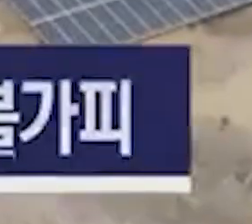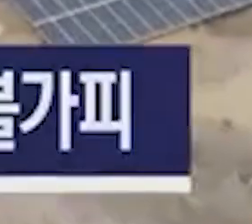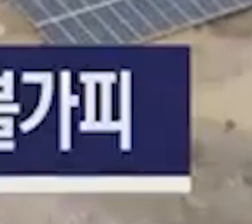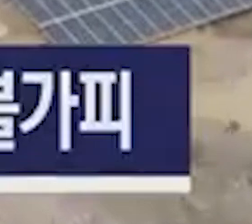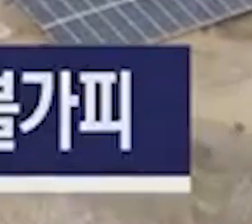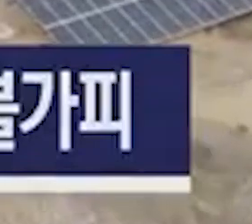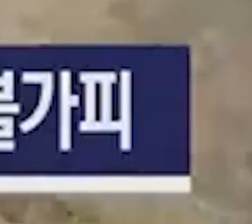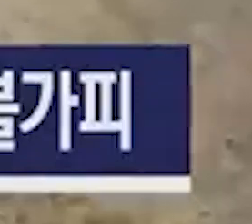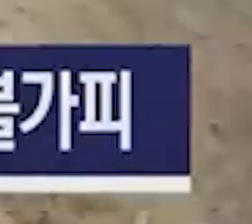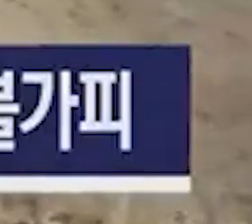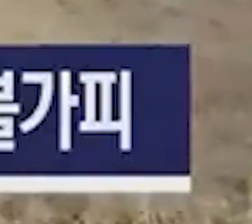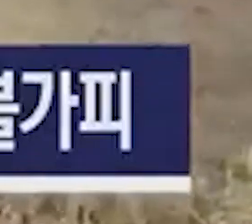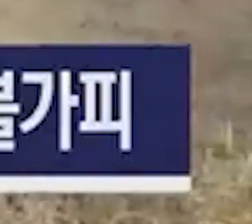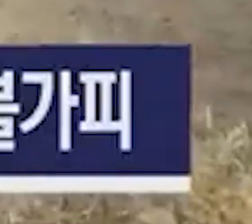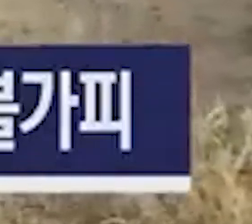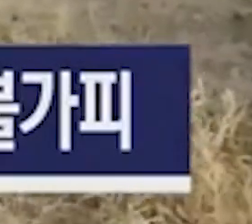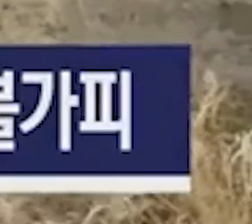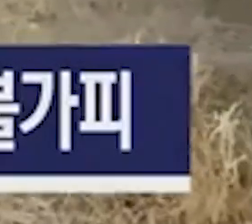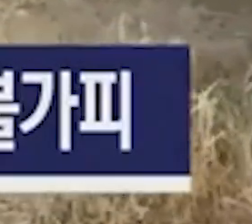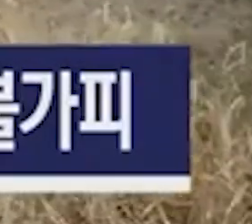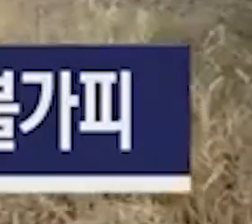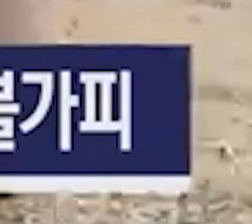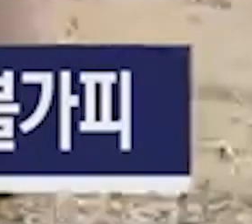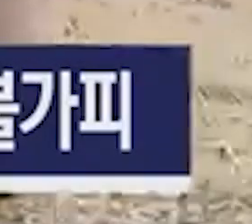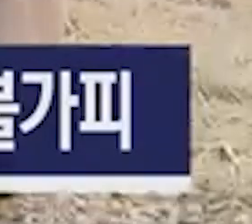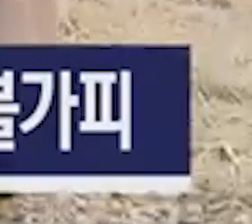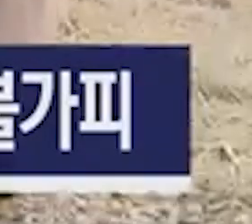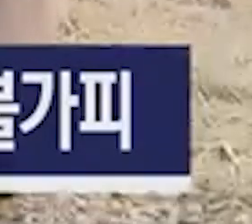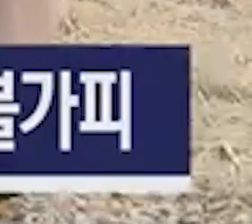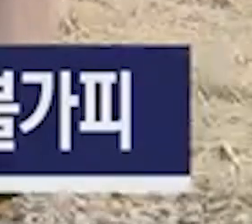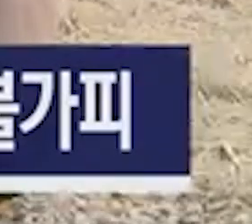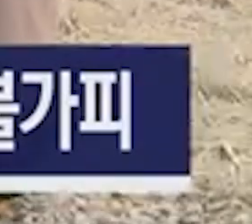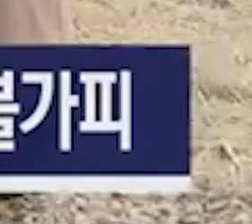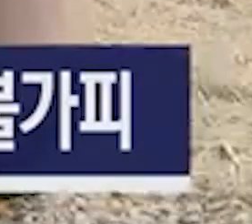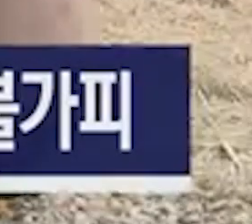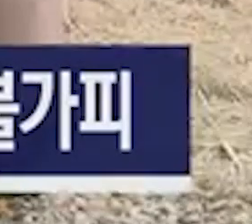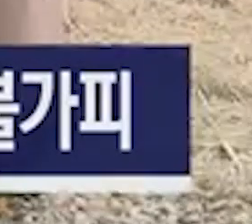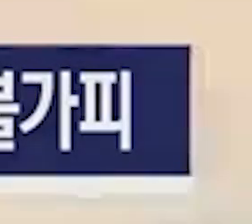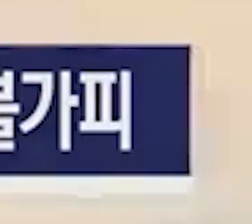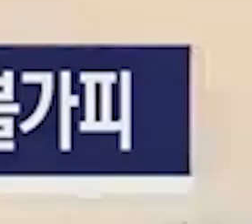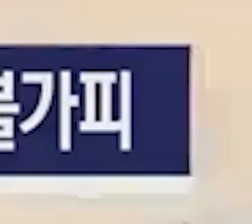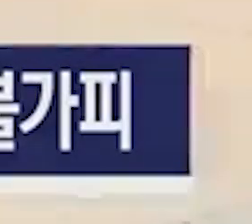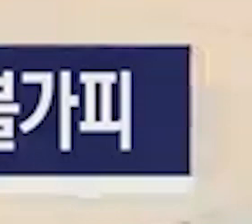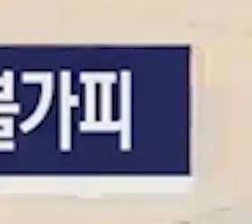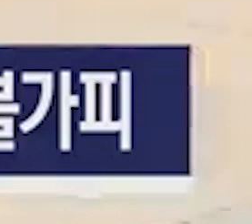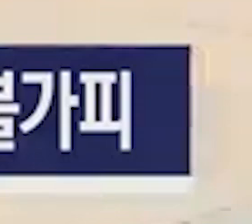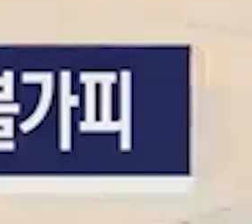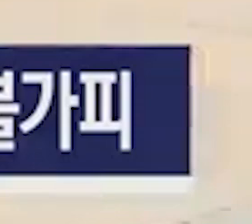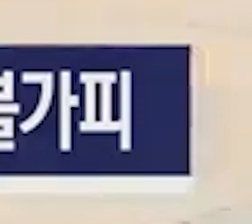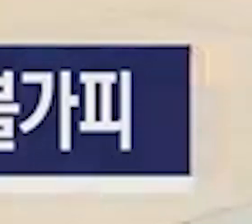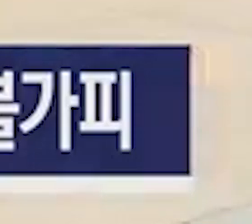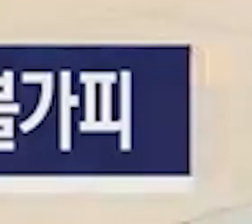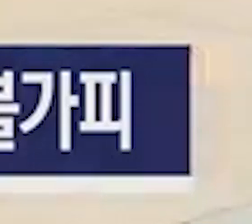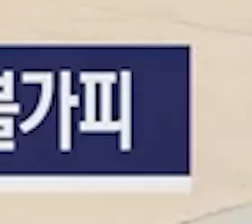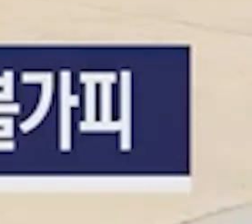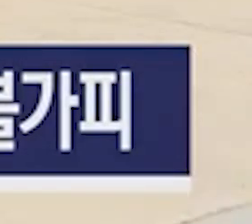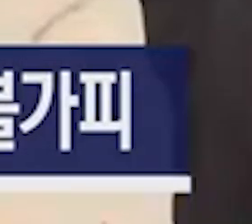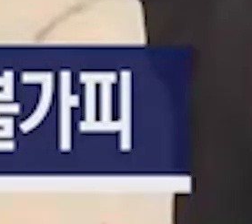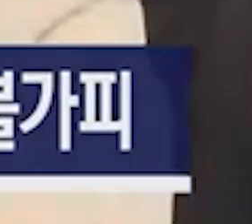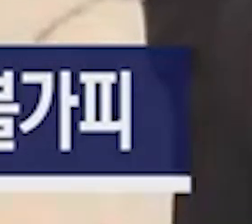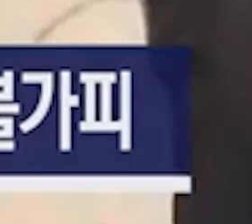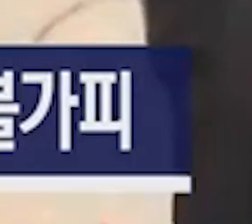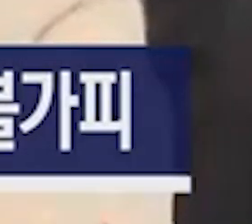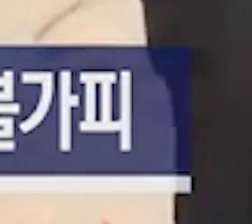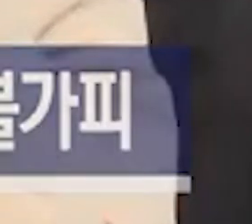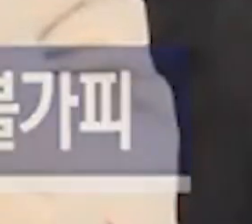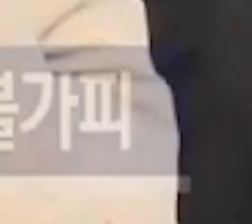정부가 태양광 출력 제어 조치를 내일부터 실시합니다. 전국 태양광 설비의 40%가 집중된 호남 지역 태양광 사업자들의